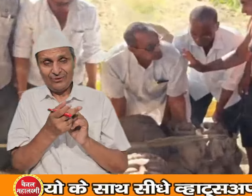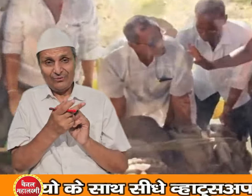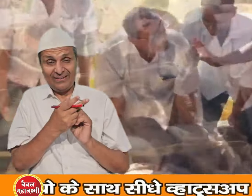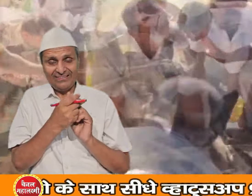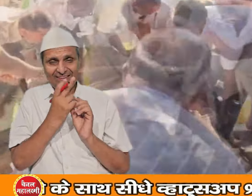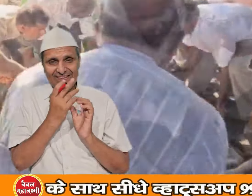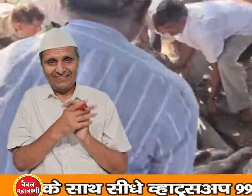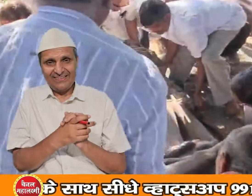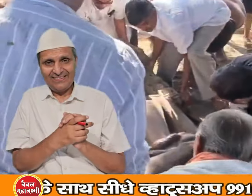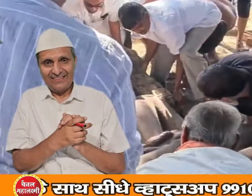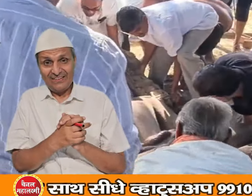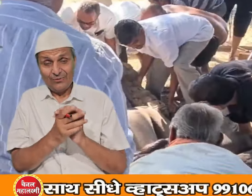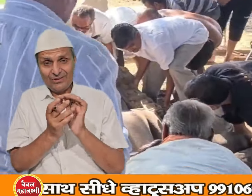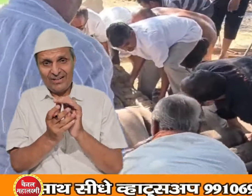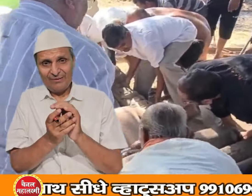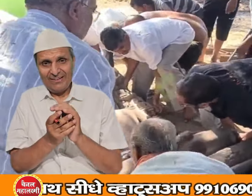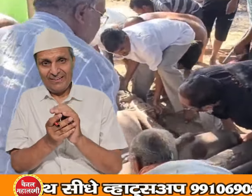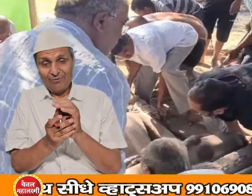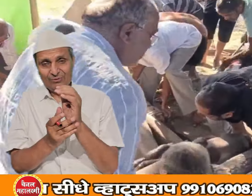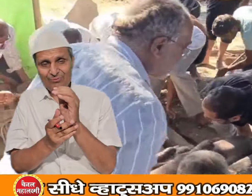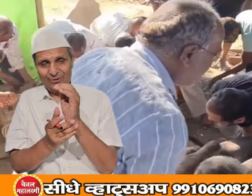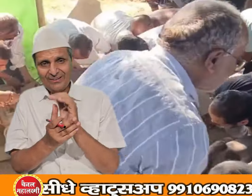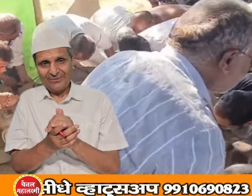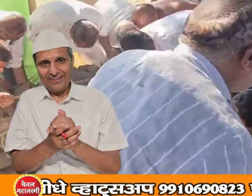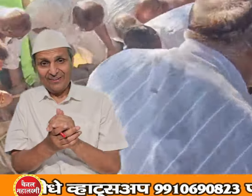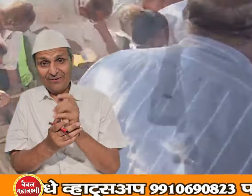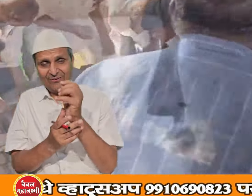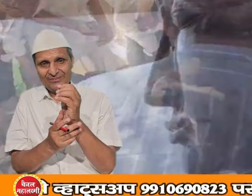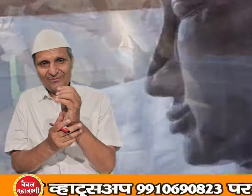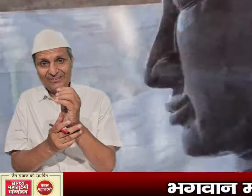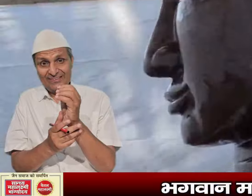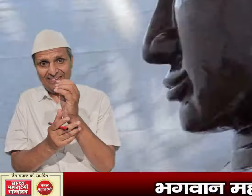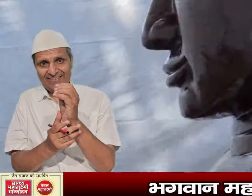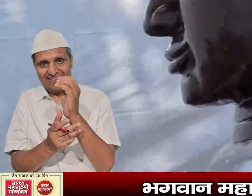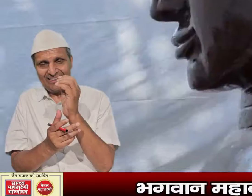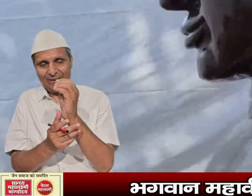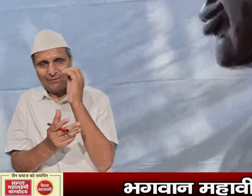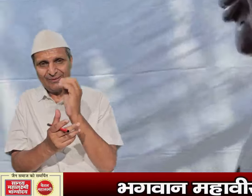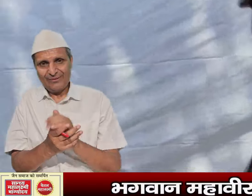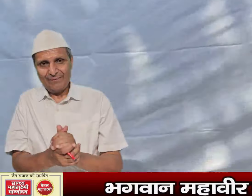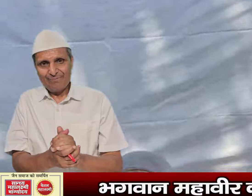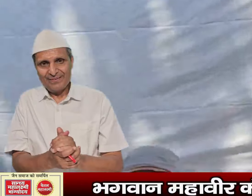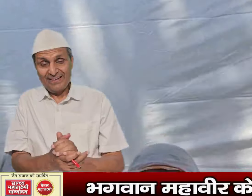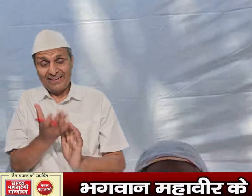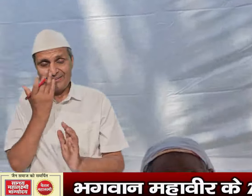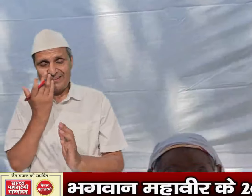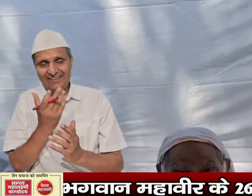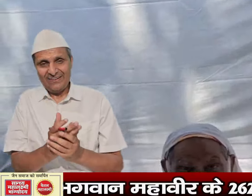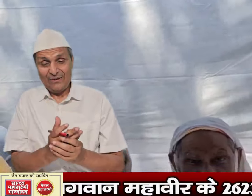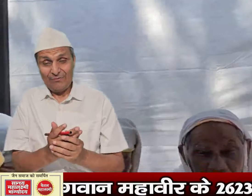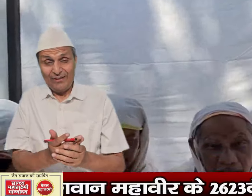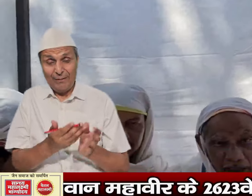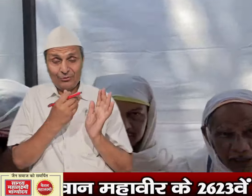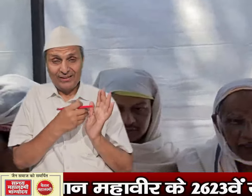रायसन होते हुए शिखर जी जाना कुछ काम है वह तुम पूरा करोगे और कुछ ना कुछ अच्छा अनुभव करोगे आशीर्वाद